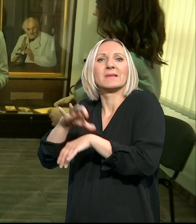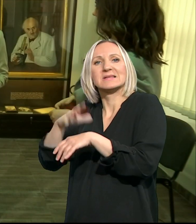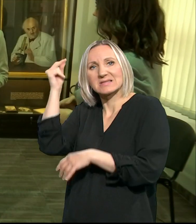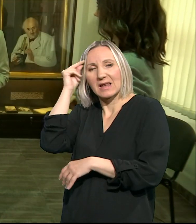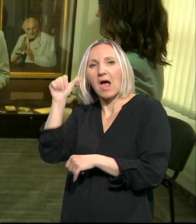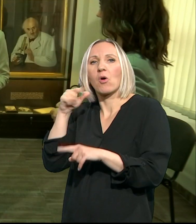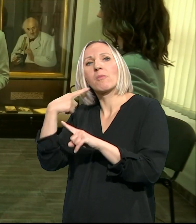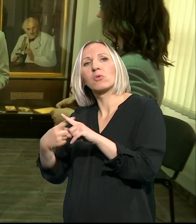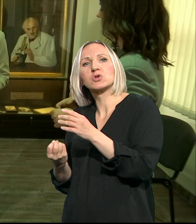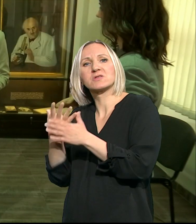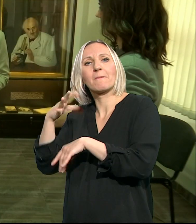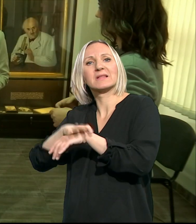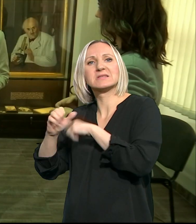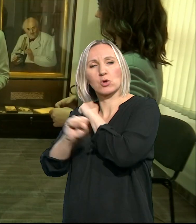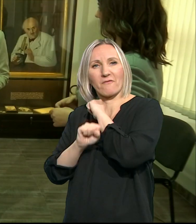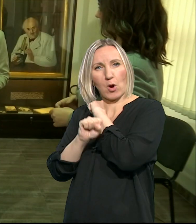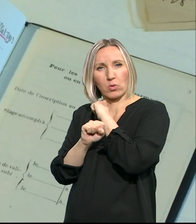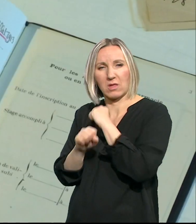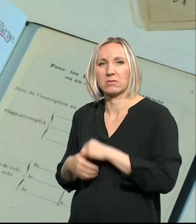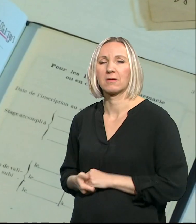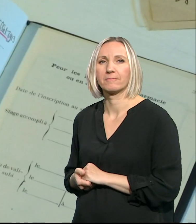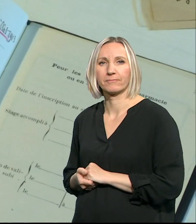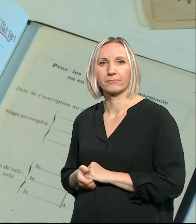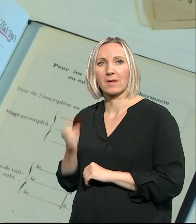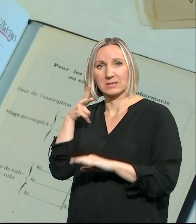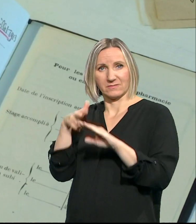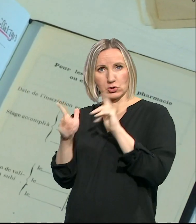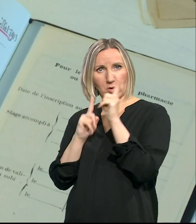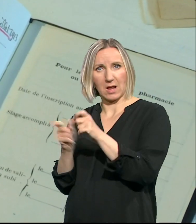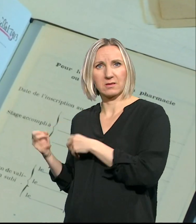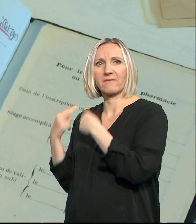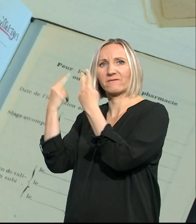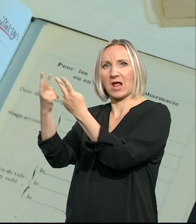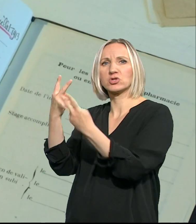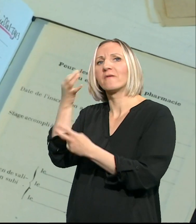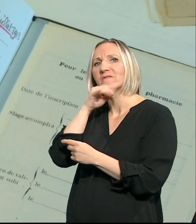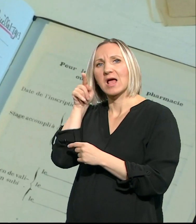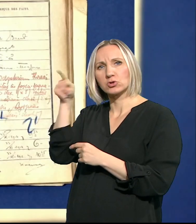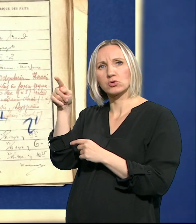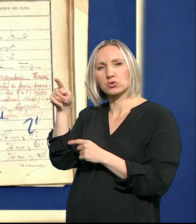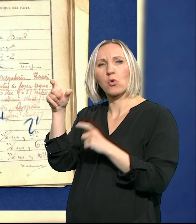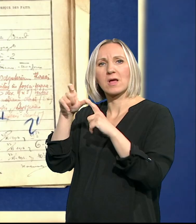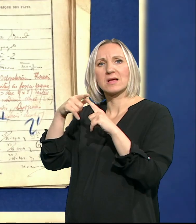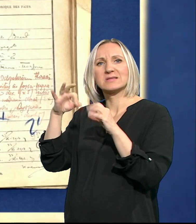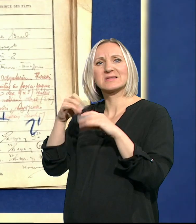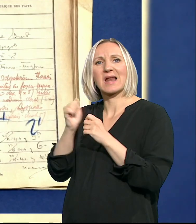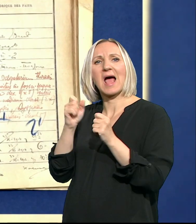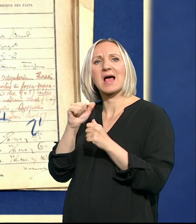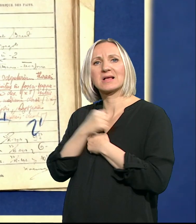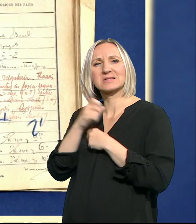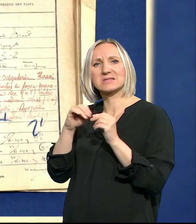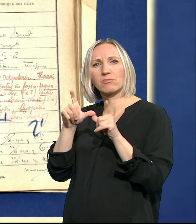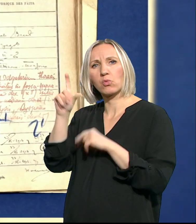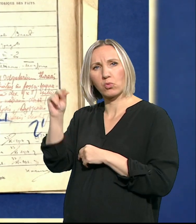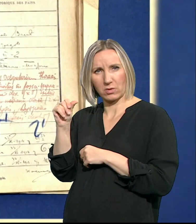kasnijeg osnivanja medicinskog fakulteta. Po okončanju rata vraća se u Francusku, gdje je u Strasburu 1921.